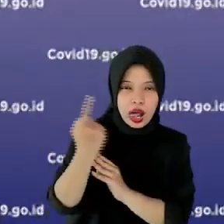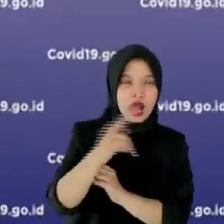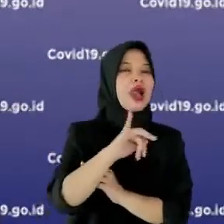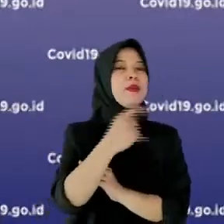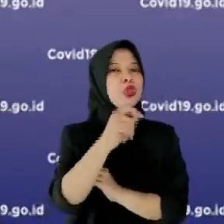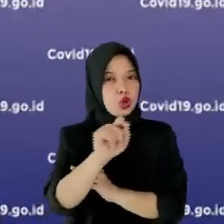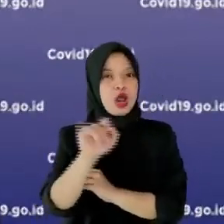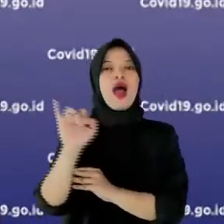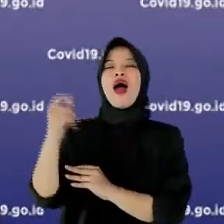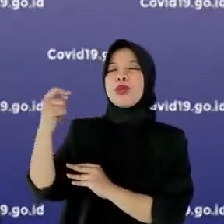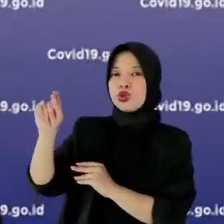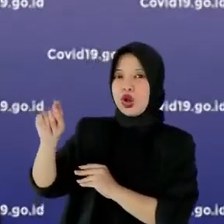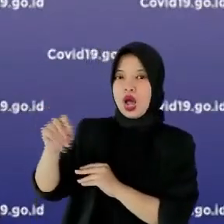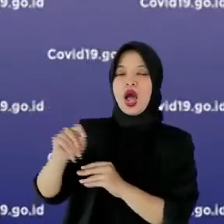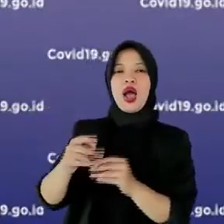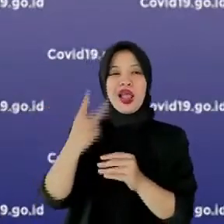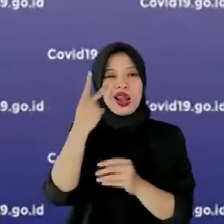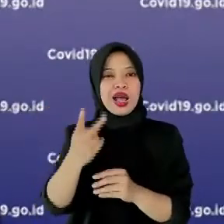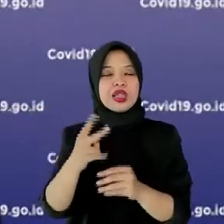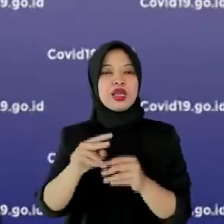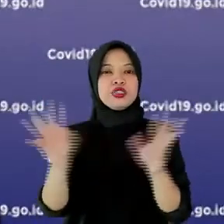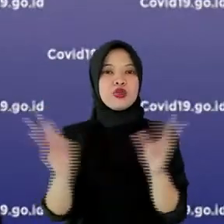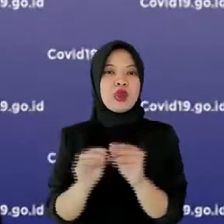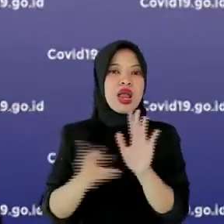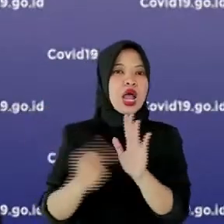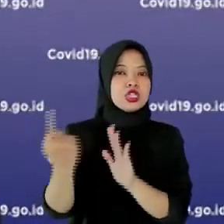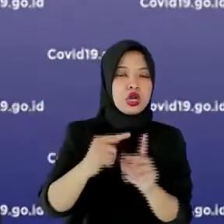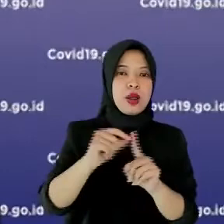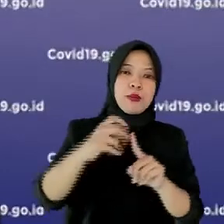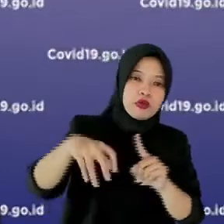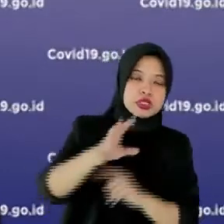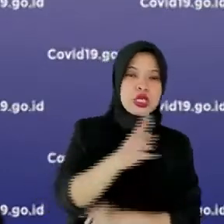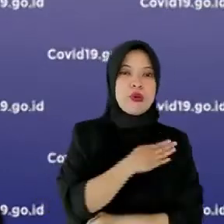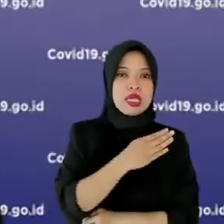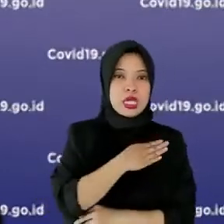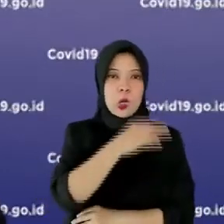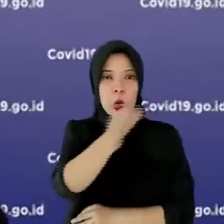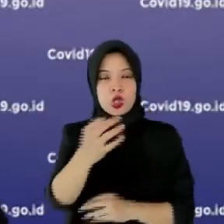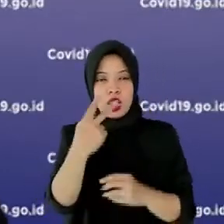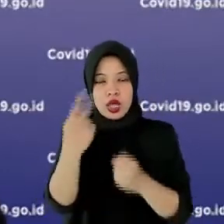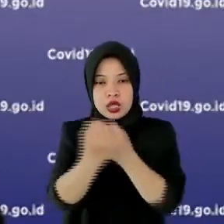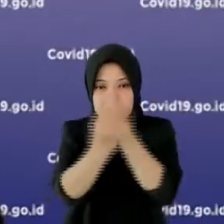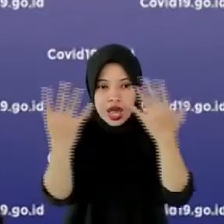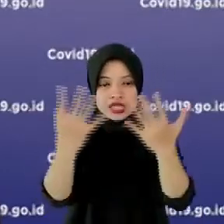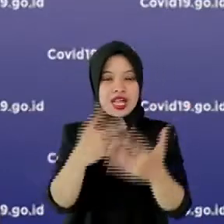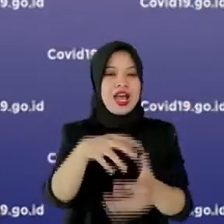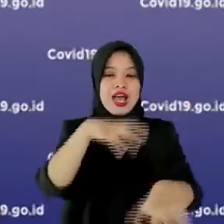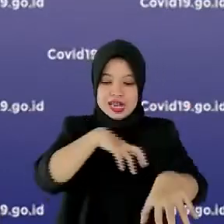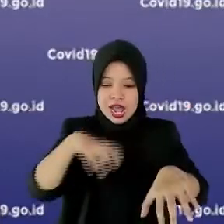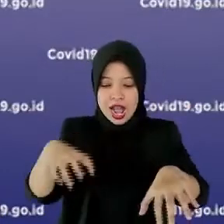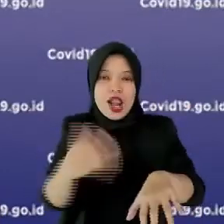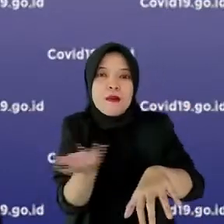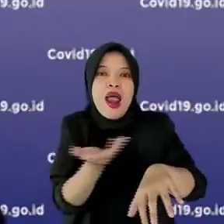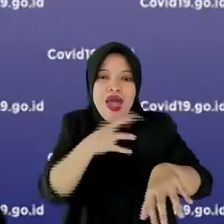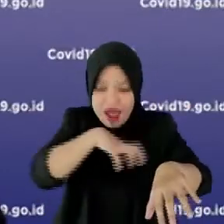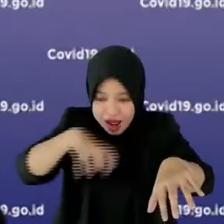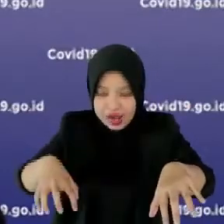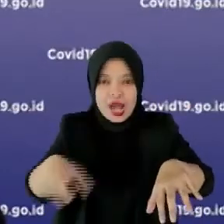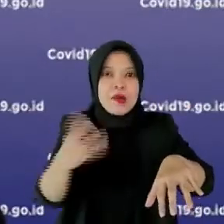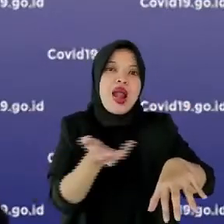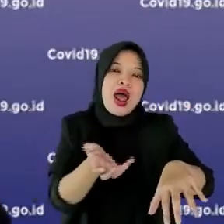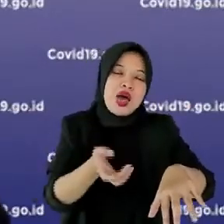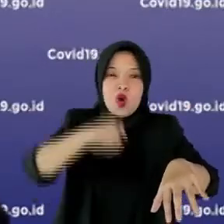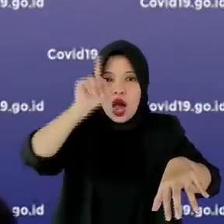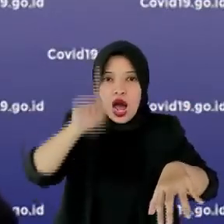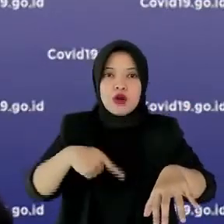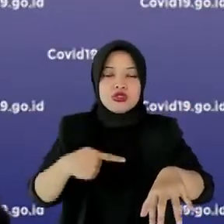secara nasional ya. Betul. Nanti kalau kita breakdown, nah biasa kalau bahasa saya breakdown provinsi, kabupaten, kota mulai terlihat di daerah-daerah mana. Nah itu yang kita